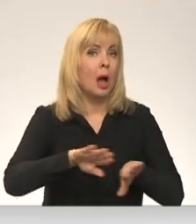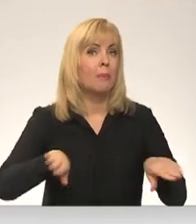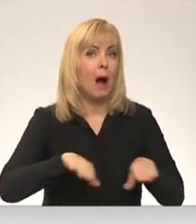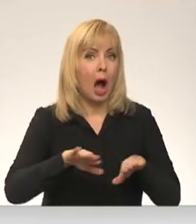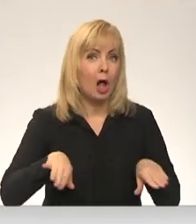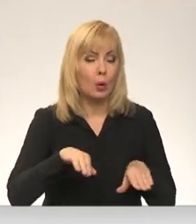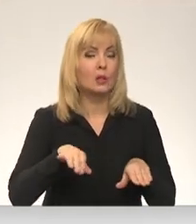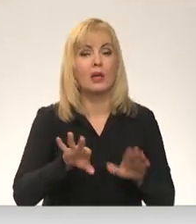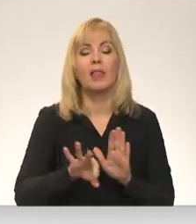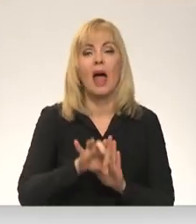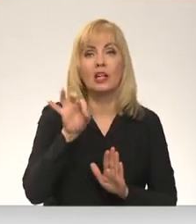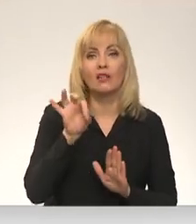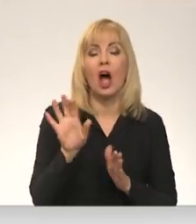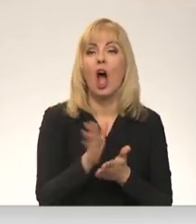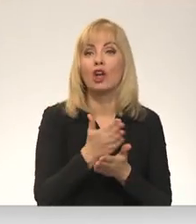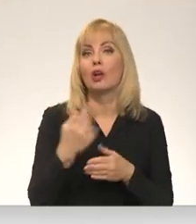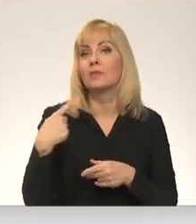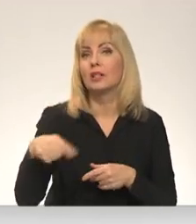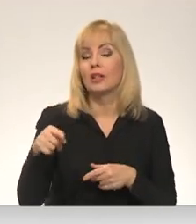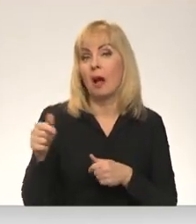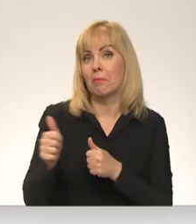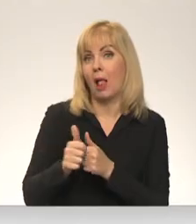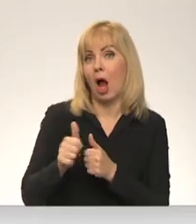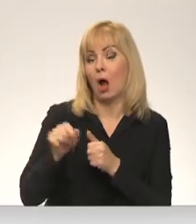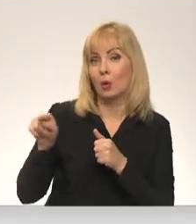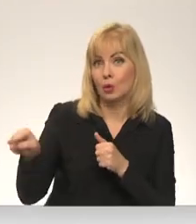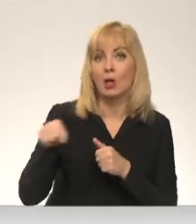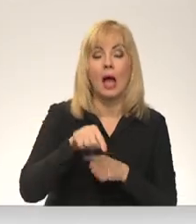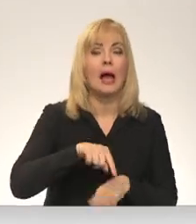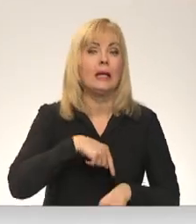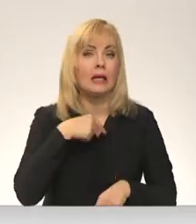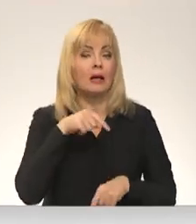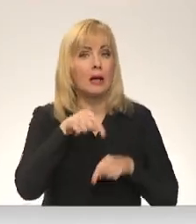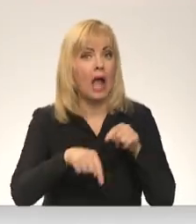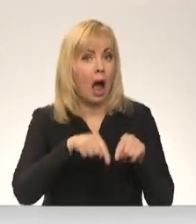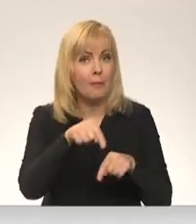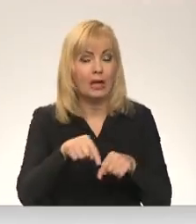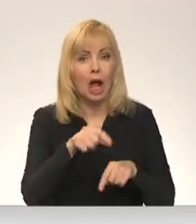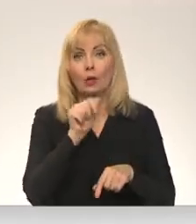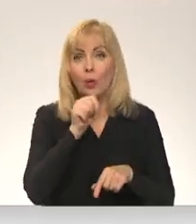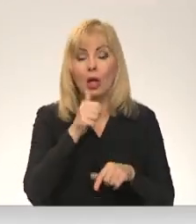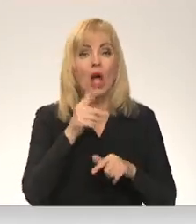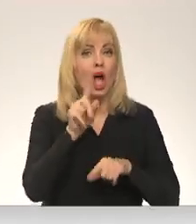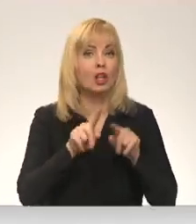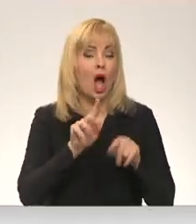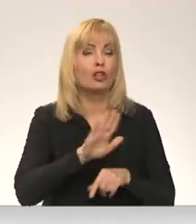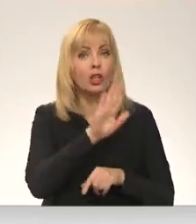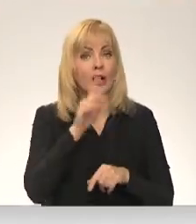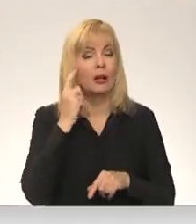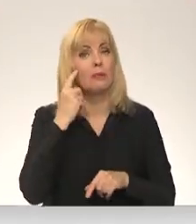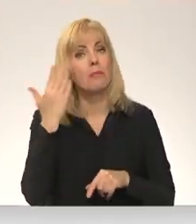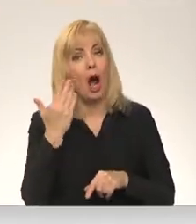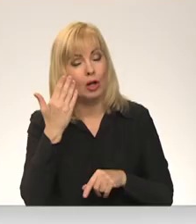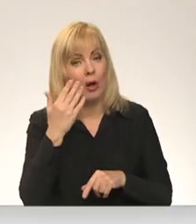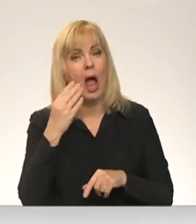parasti neizvēlas, jo atšķirībā no citām netālu esošajām šeit ilgāk jābrien ūdenī. Pirms dažām dienām viņas pārdomājušas, un